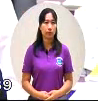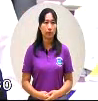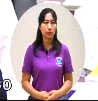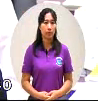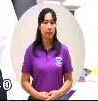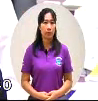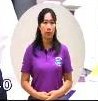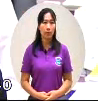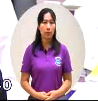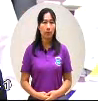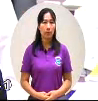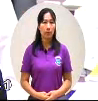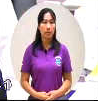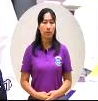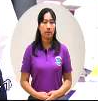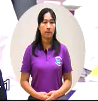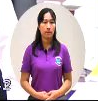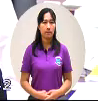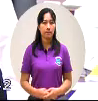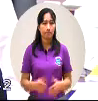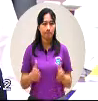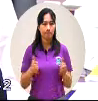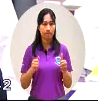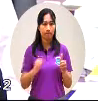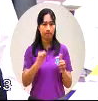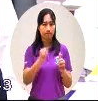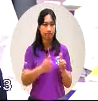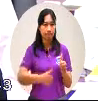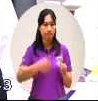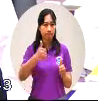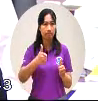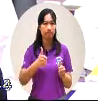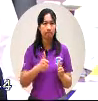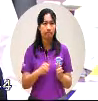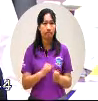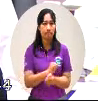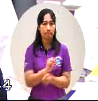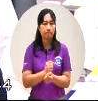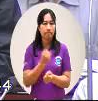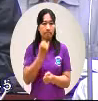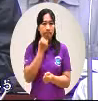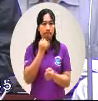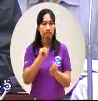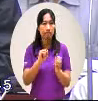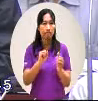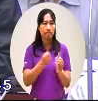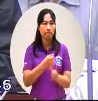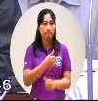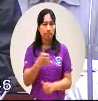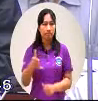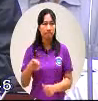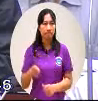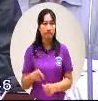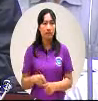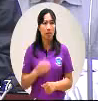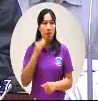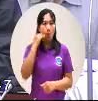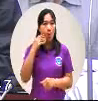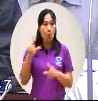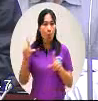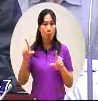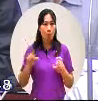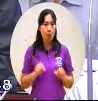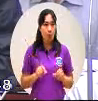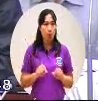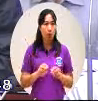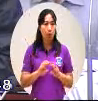当然， 谢谢议长，谢谢各议员。土地流失，如果照土地法的规定，他是要办灭失